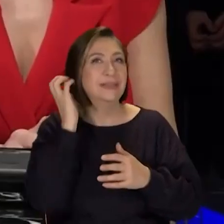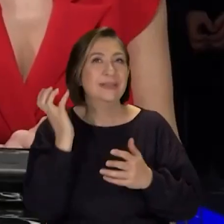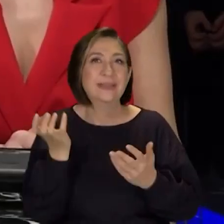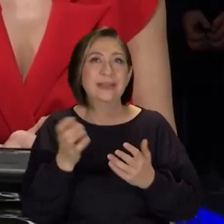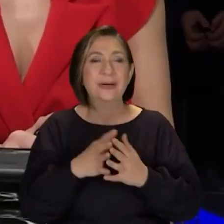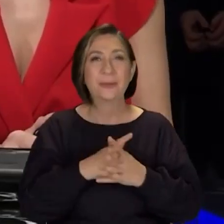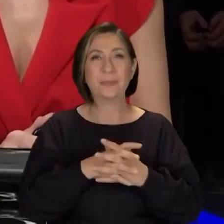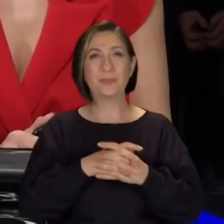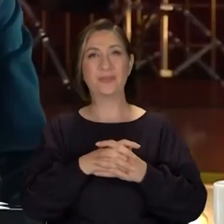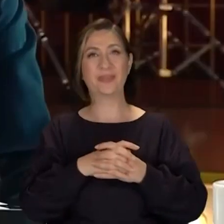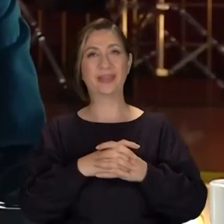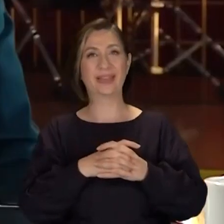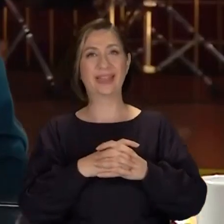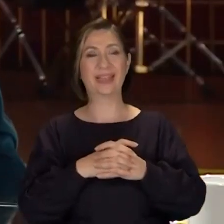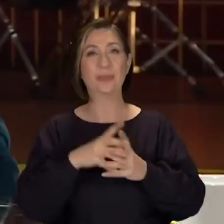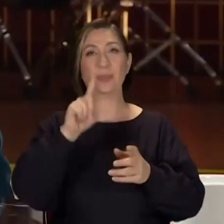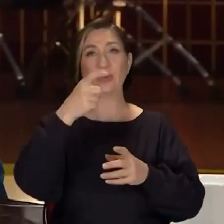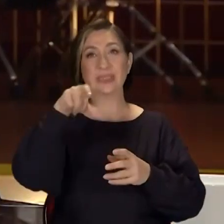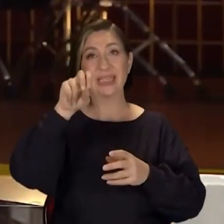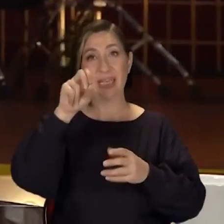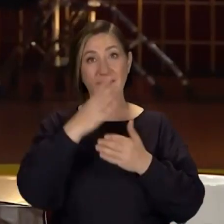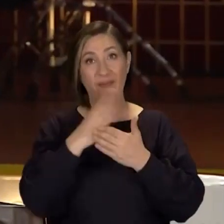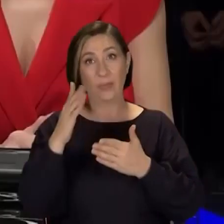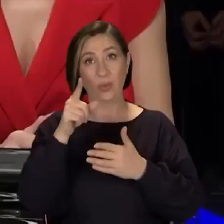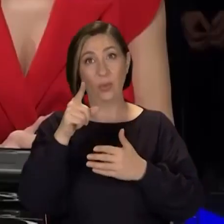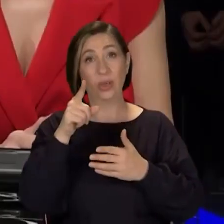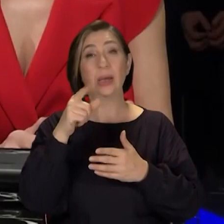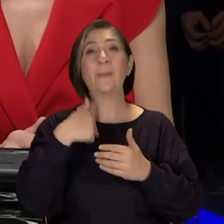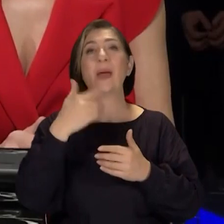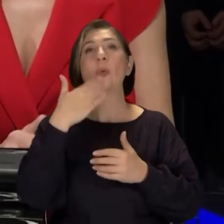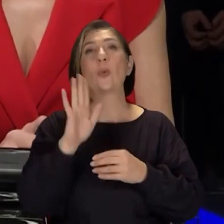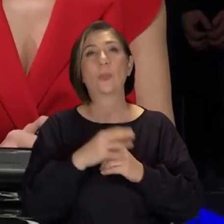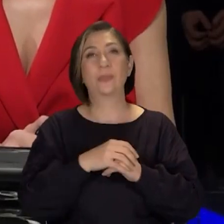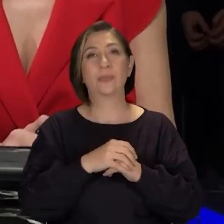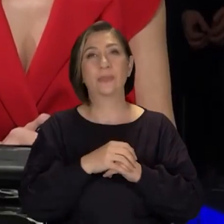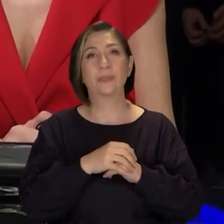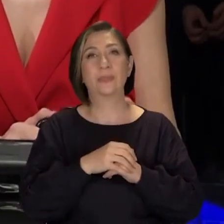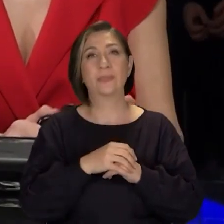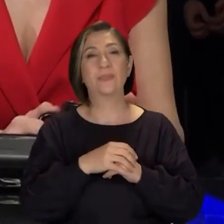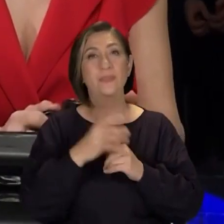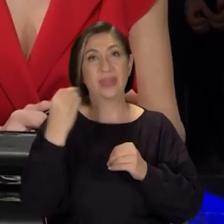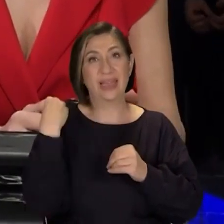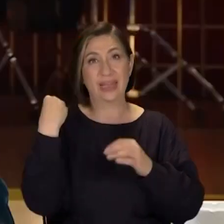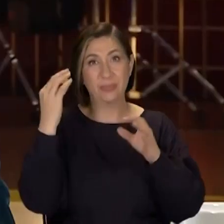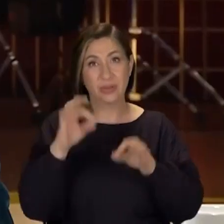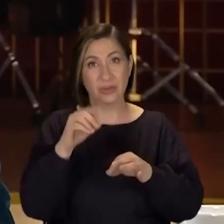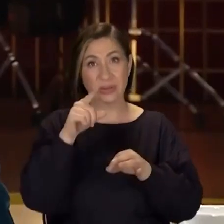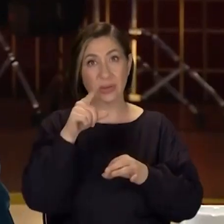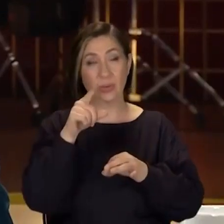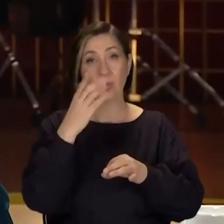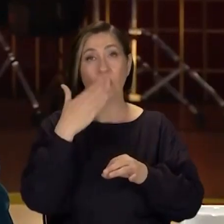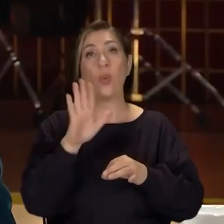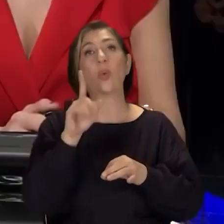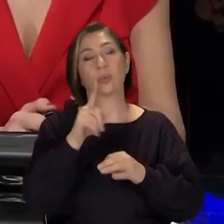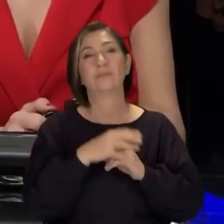Yani. Peki 80'lerde devam ediyor mu? Devam ediyor ama ben yok. Ne kadar zamandır? Başta yeni versiyonda yeni yok.